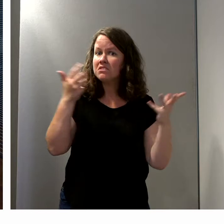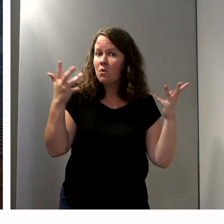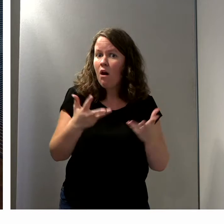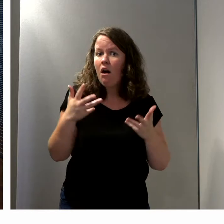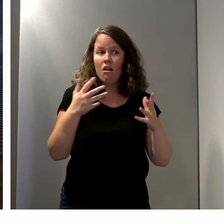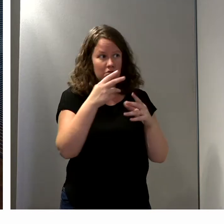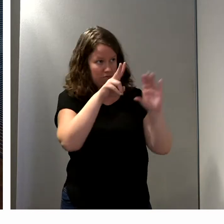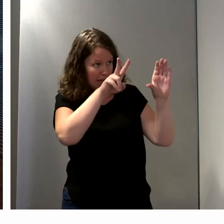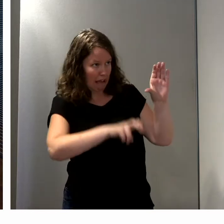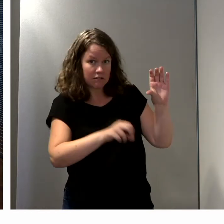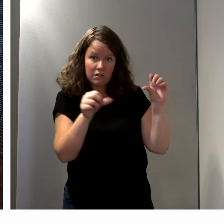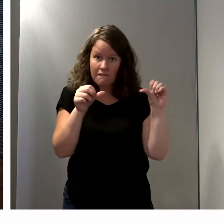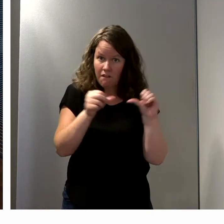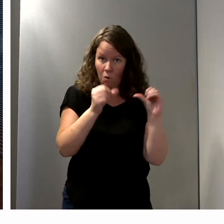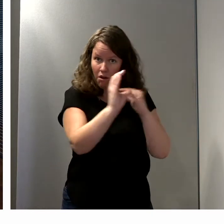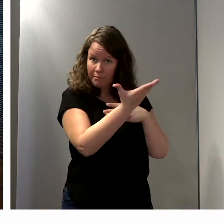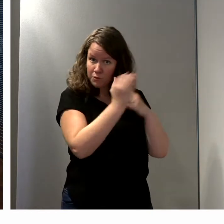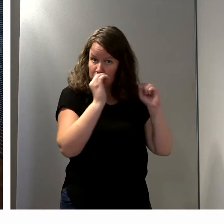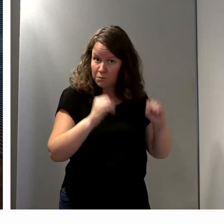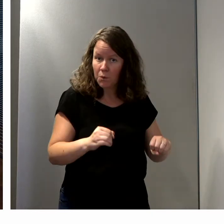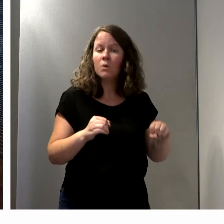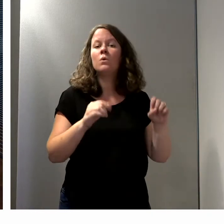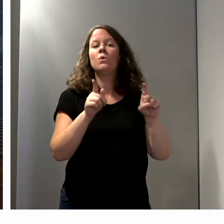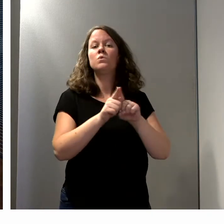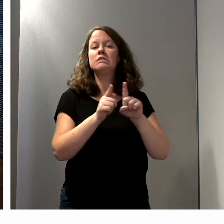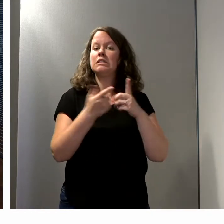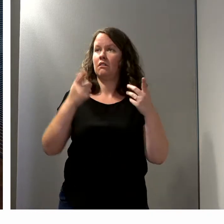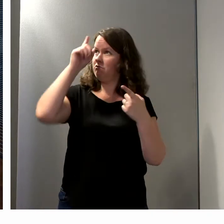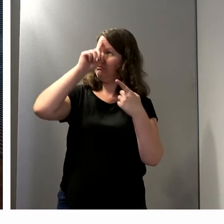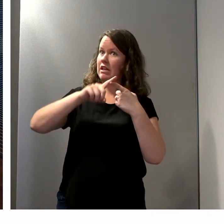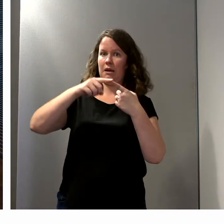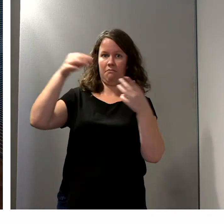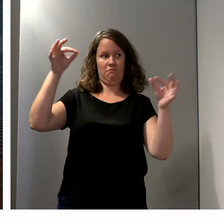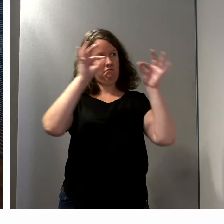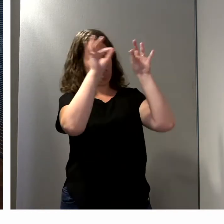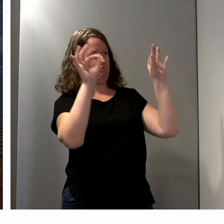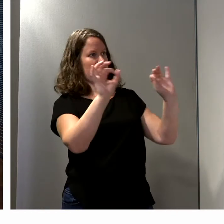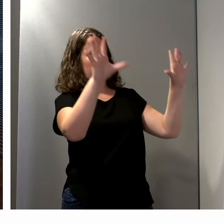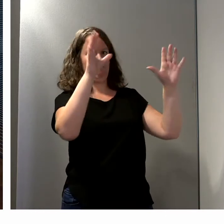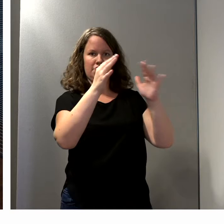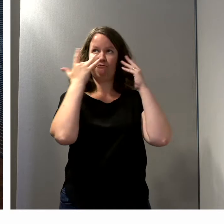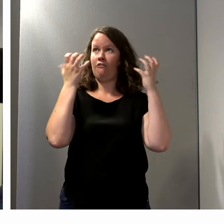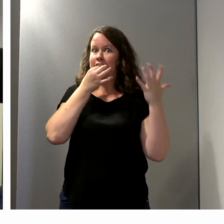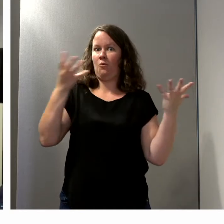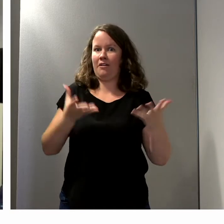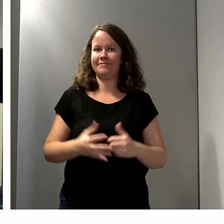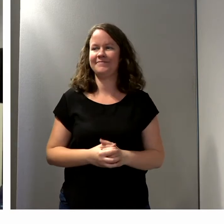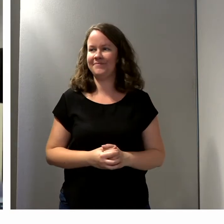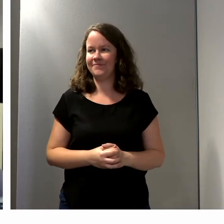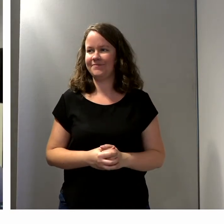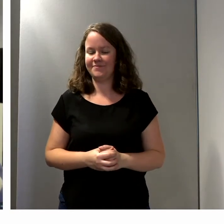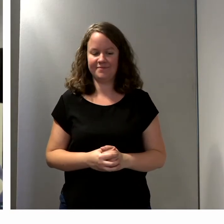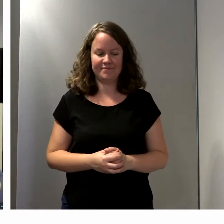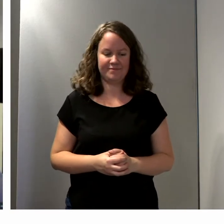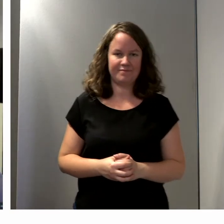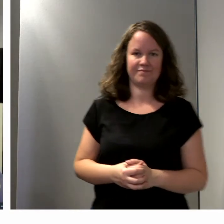travaux au sein du CNRS. Et qu'est-ce que, du coup, l'intitulé de cette table ronde vous inspire, Mayan? Alors, bonjour